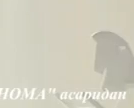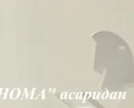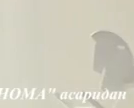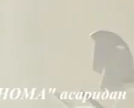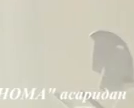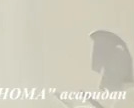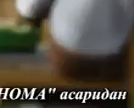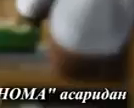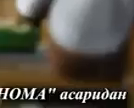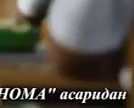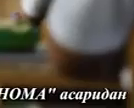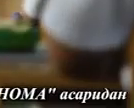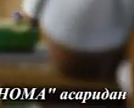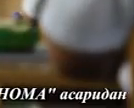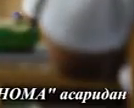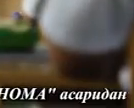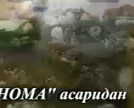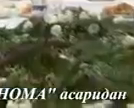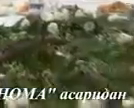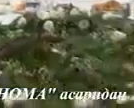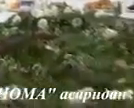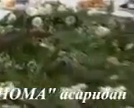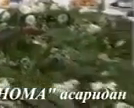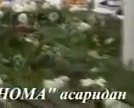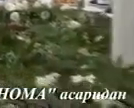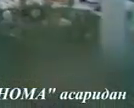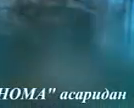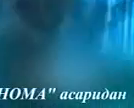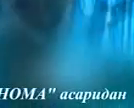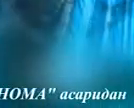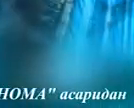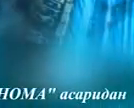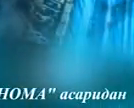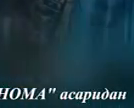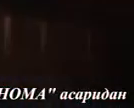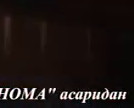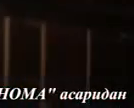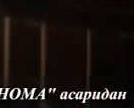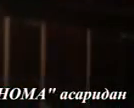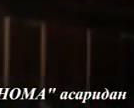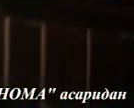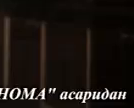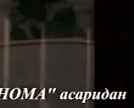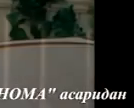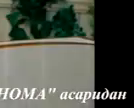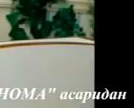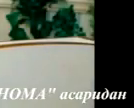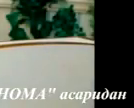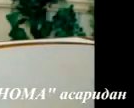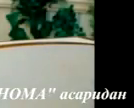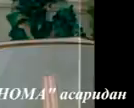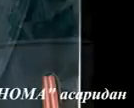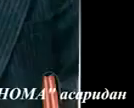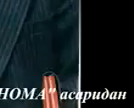qatorida ota-ona, ustoz, rahbar, fozil kishilarning o'z maqomidagi mas'uliyatiga